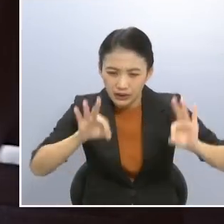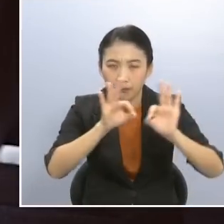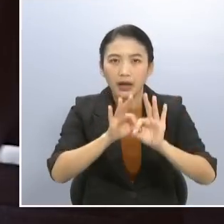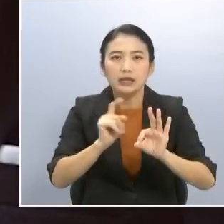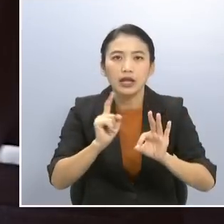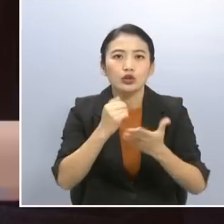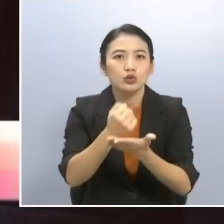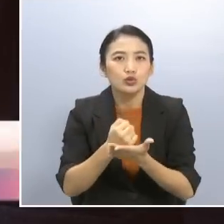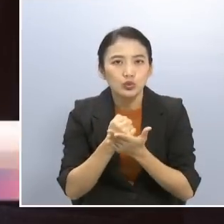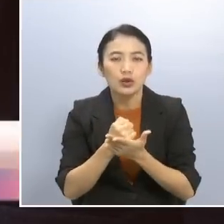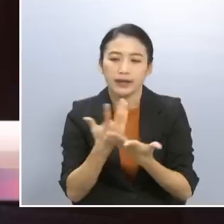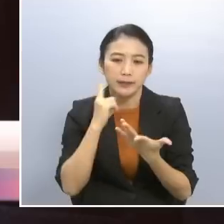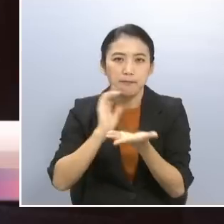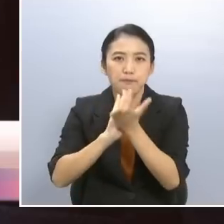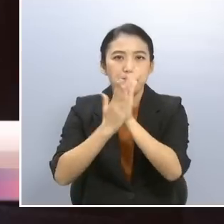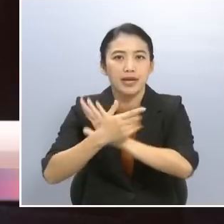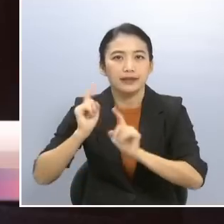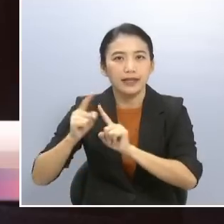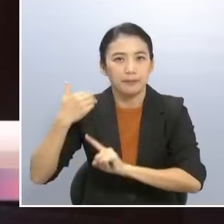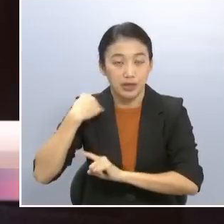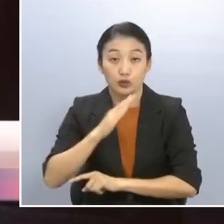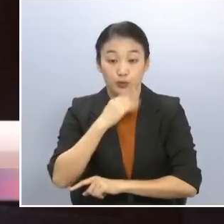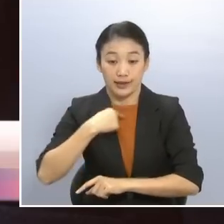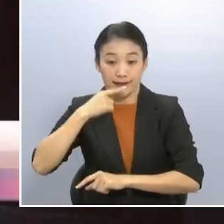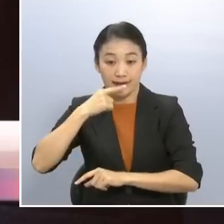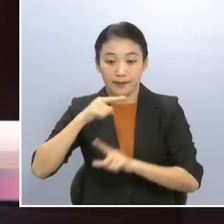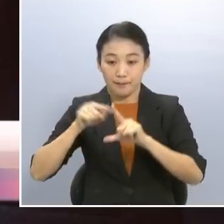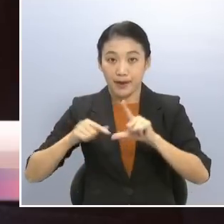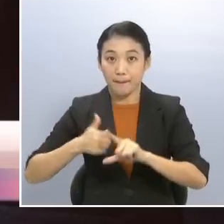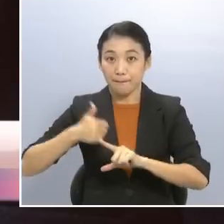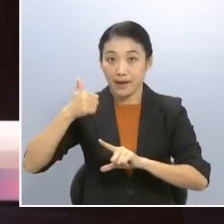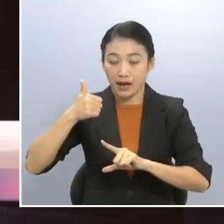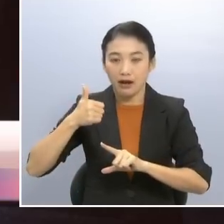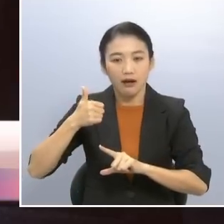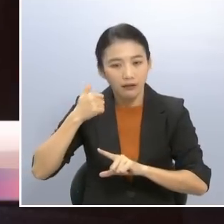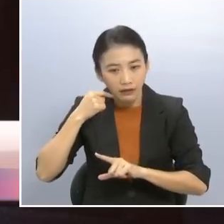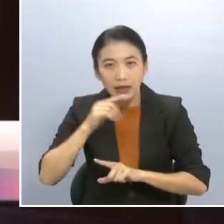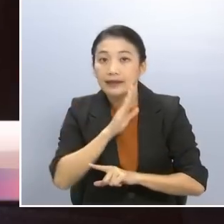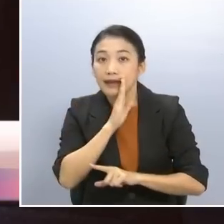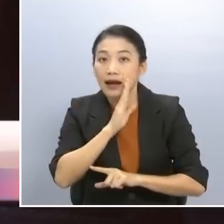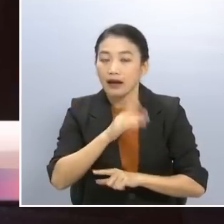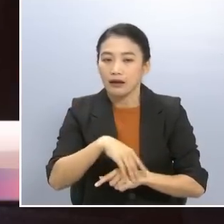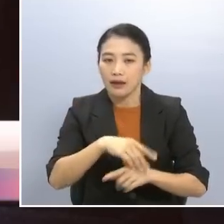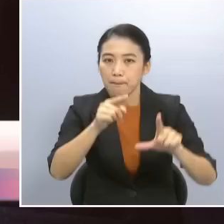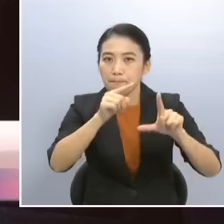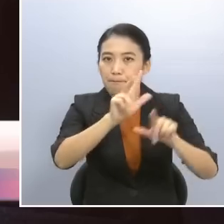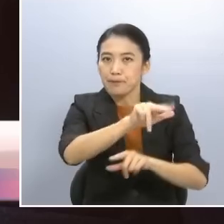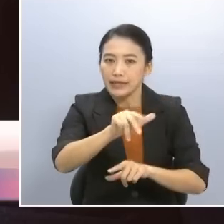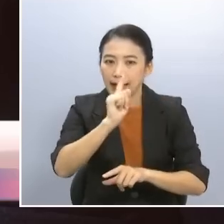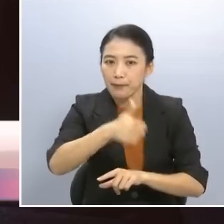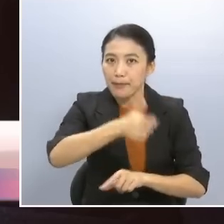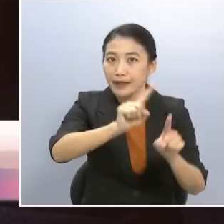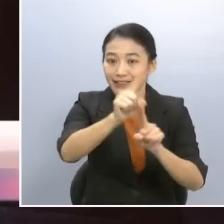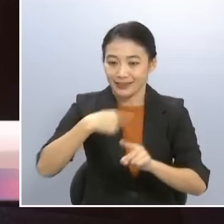ได้ที่นั่ง141ที่แล้วเพื่อไทยได้กลับกันนะครับเป็น150ที่เนี่ยเราก็จะไม่มีปัญหาเลยเราก็จะไม่บอกว่าเฮ้ยเราจะ